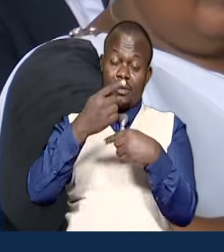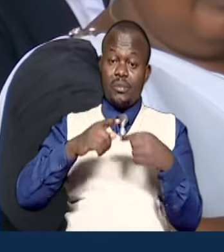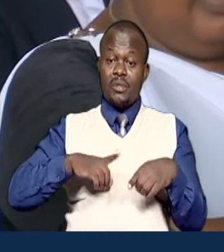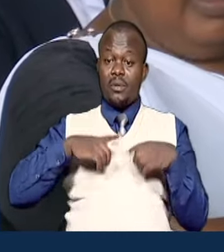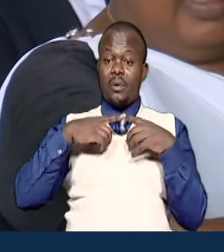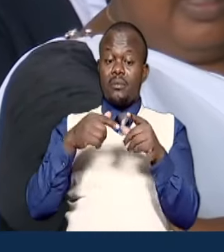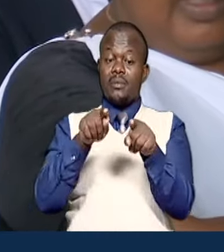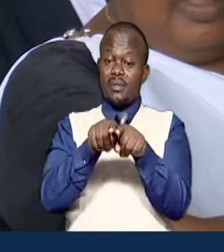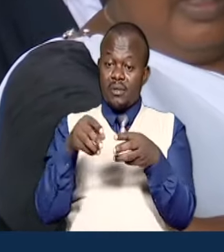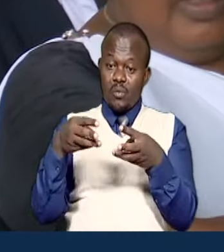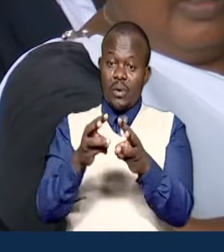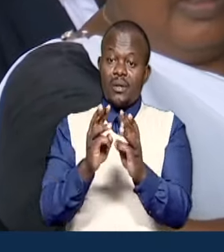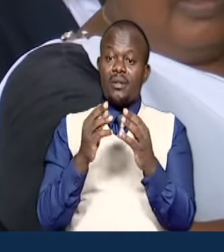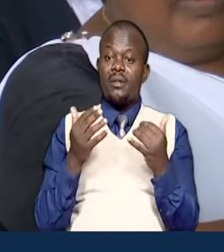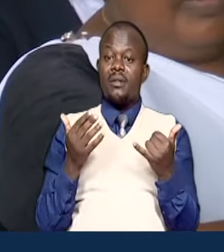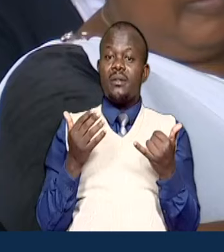gutyo